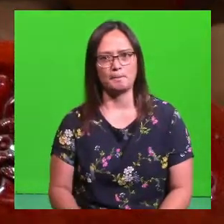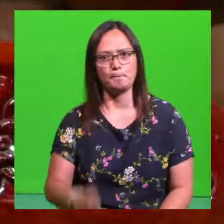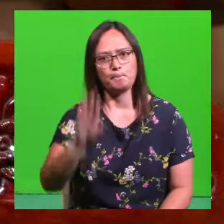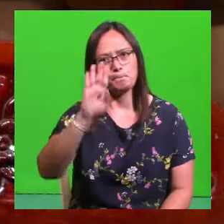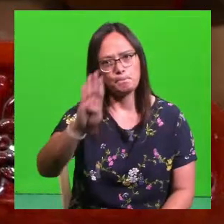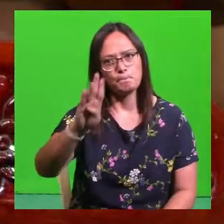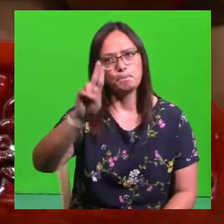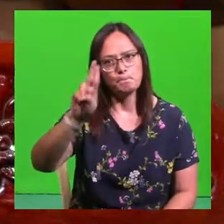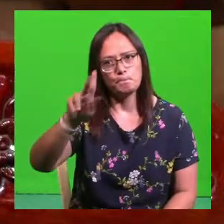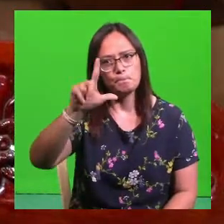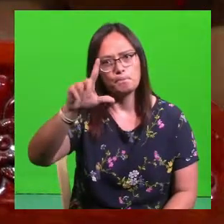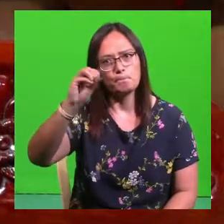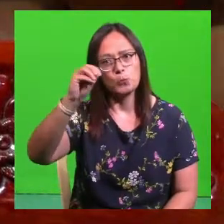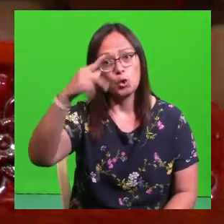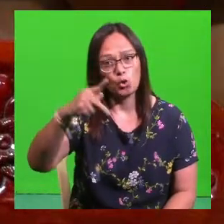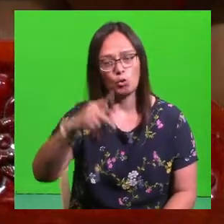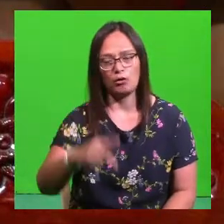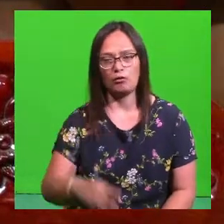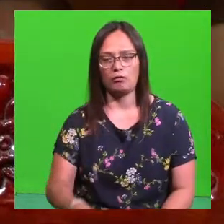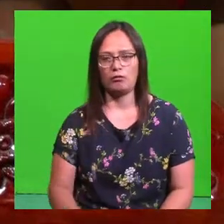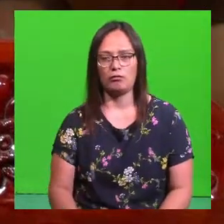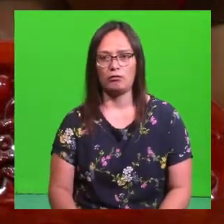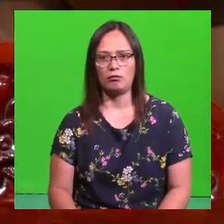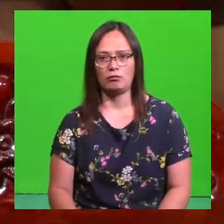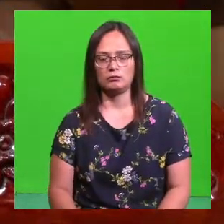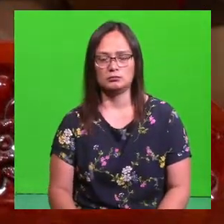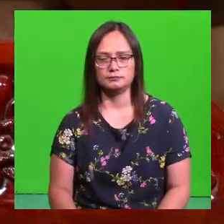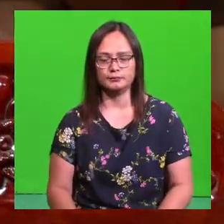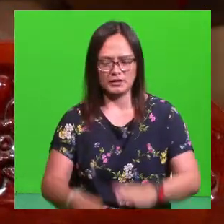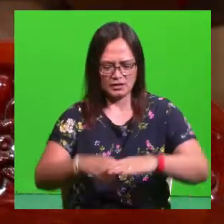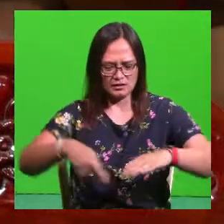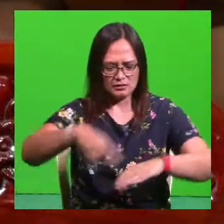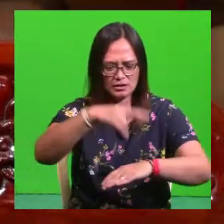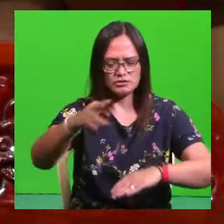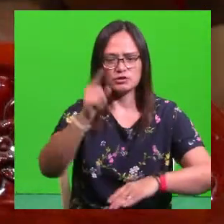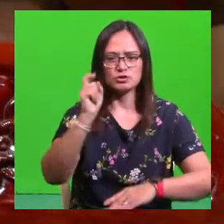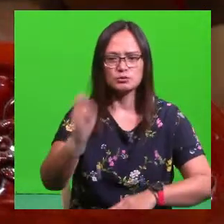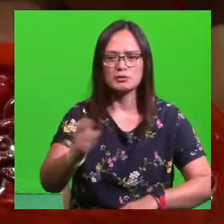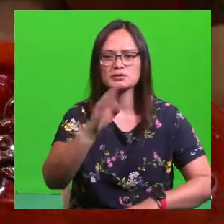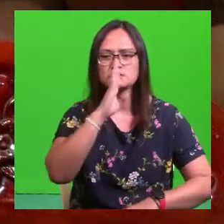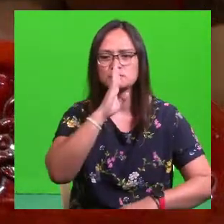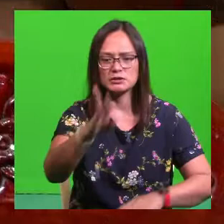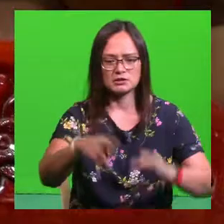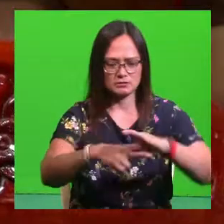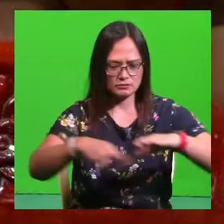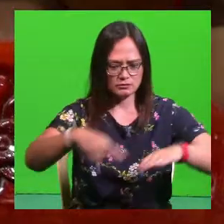And resurrection must be a resurrection that would be victorious